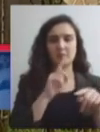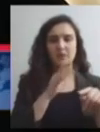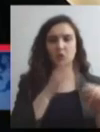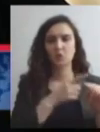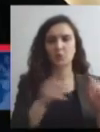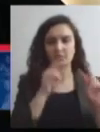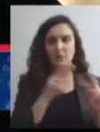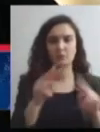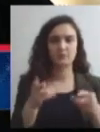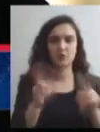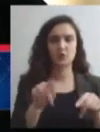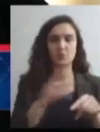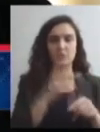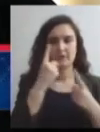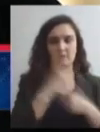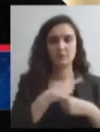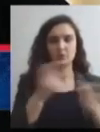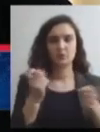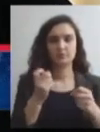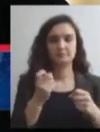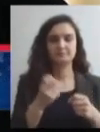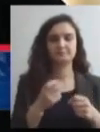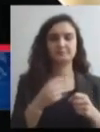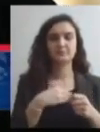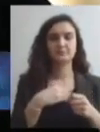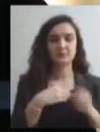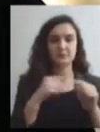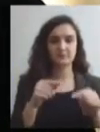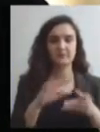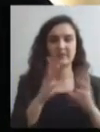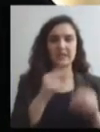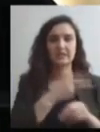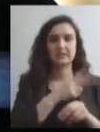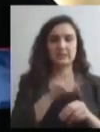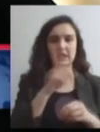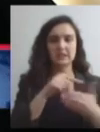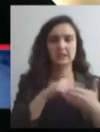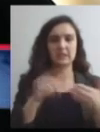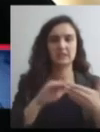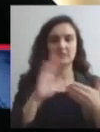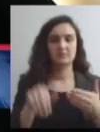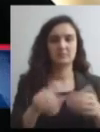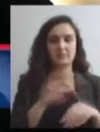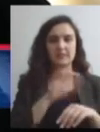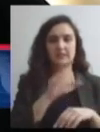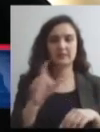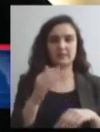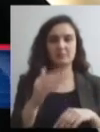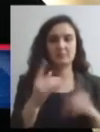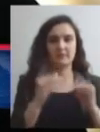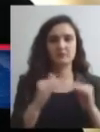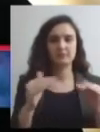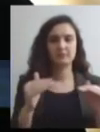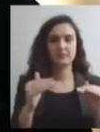დარჩნენ. უნდა გავაფრთხილოთ ჩვენგან ყველა კლინიკიდან გაწერილი პაციენტები, ბავშვი პაციენტები,